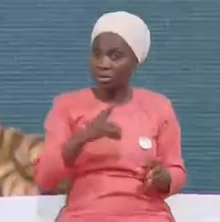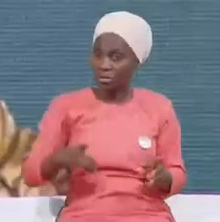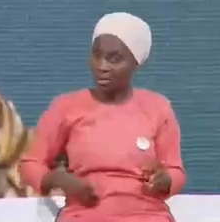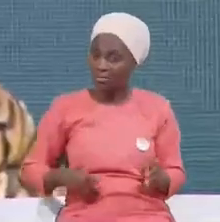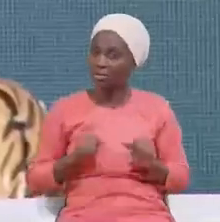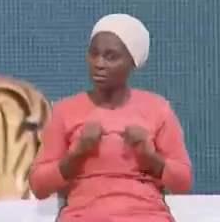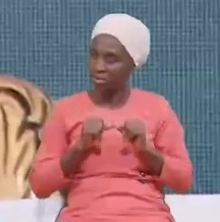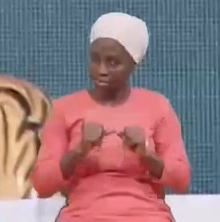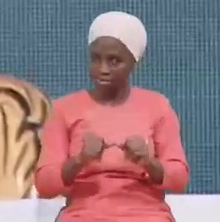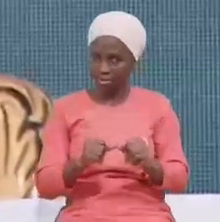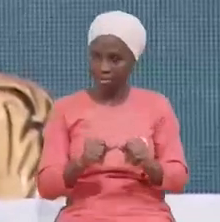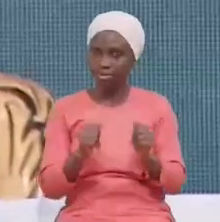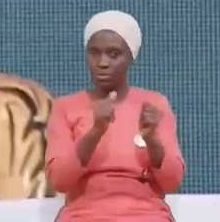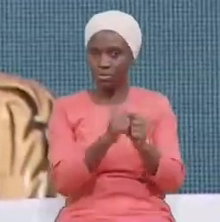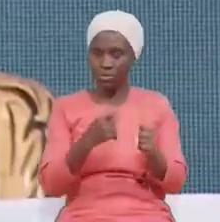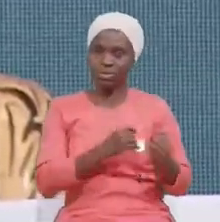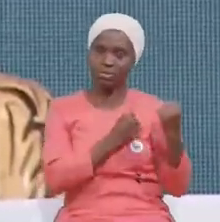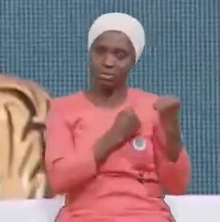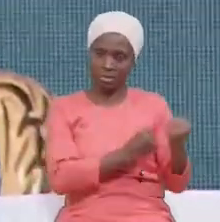Mais David a gardé courage.